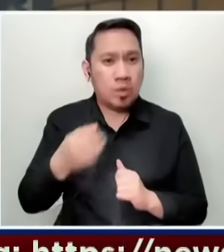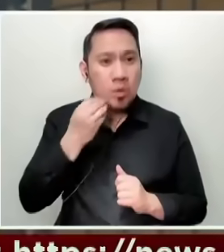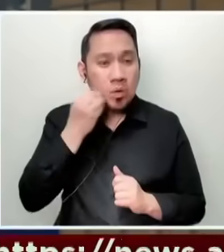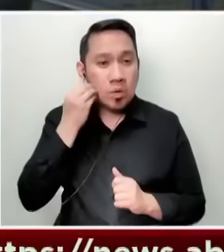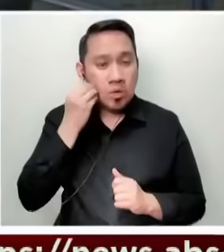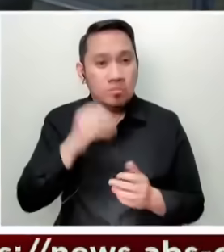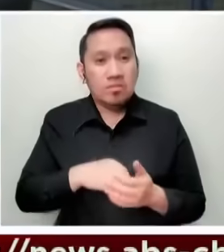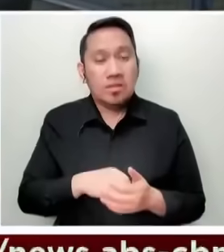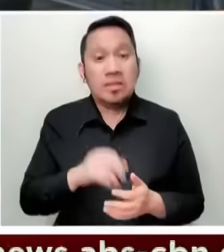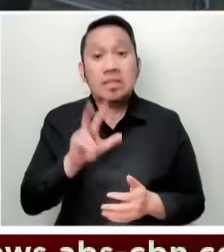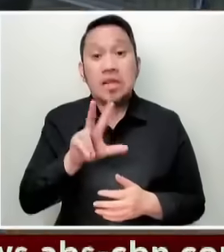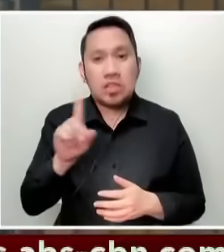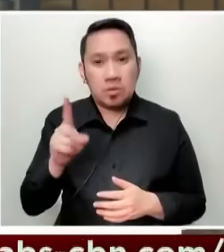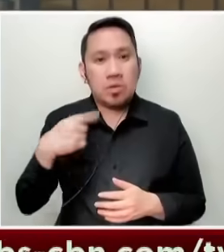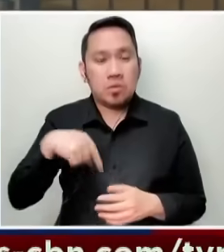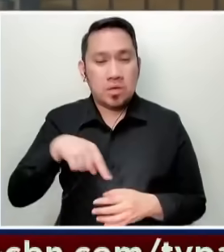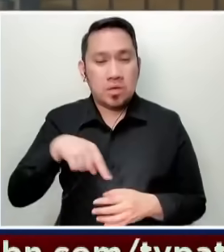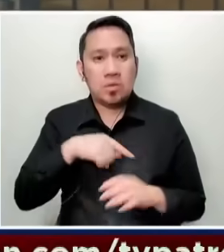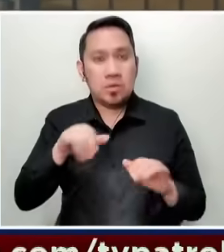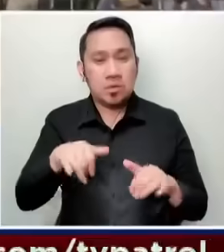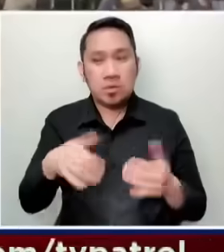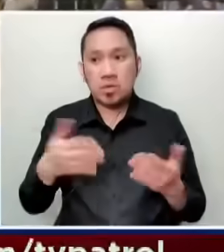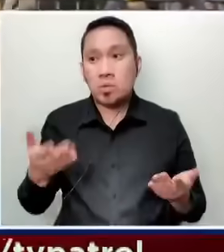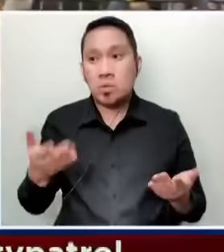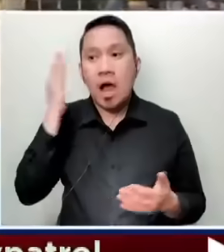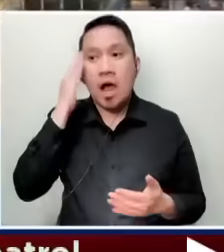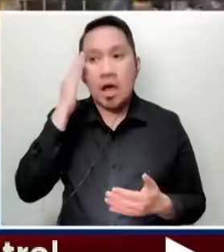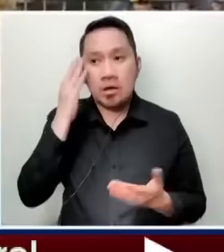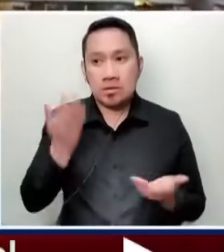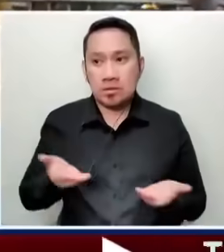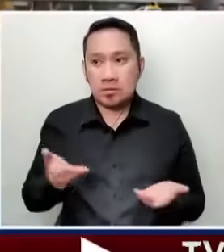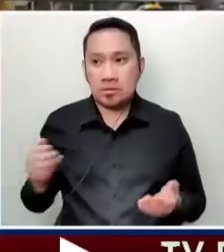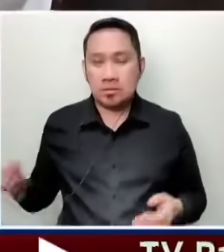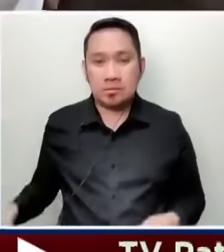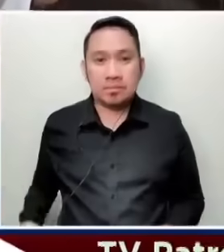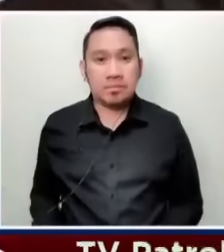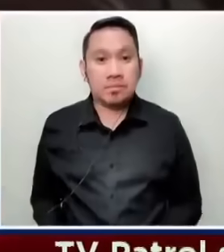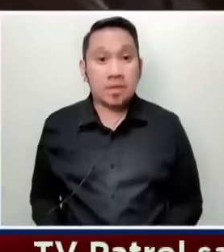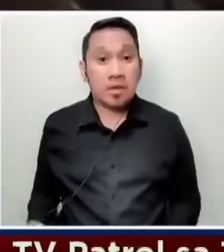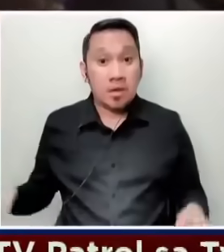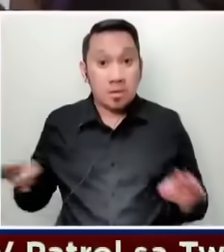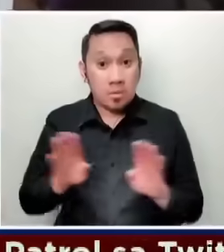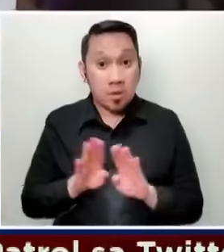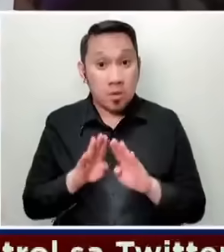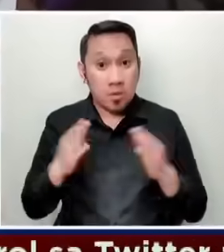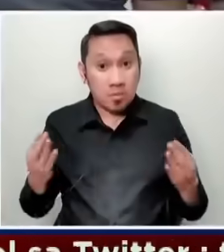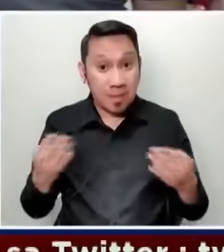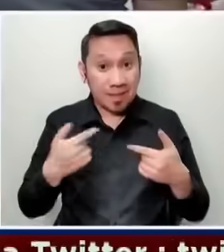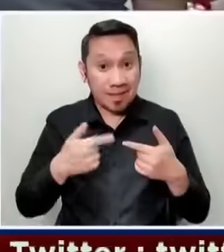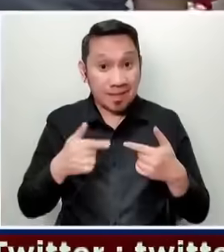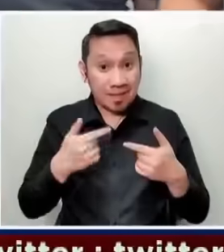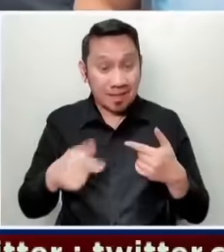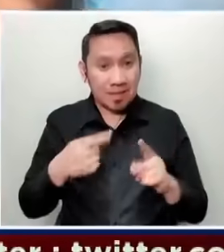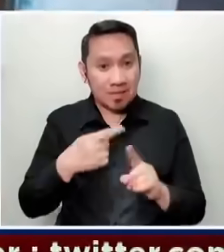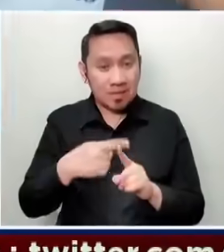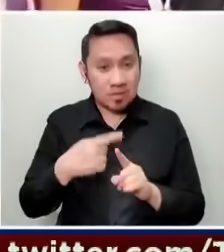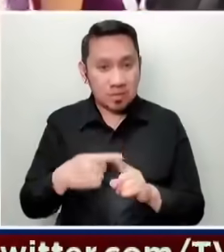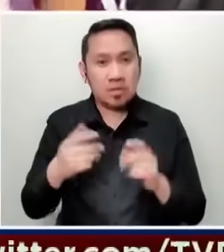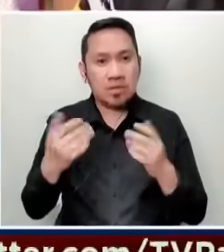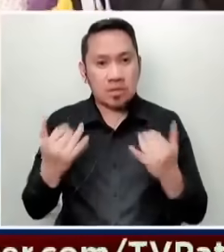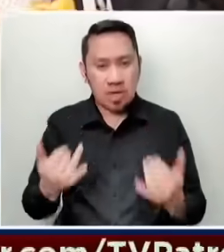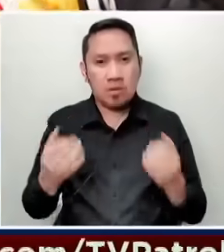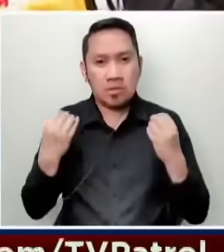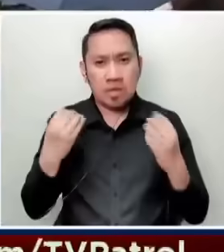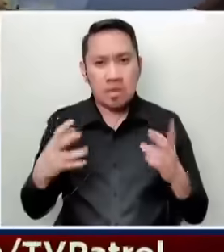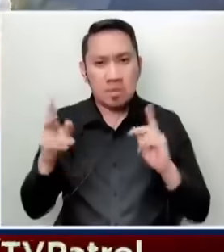31 kami pumunta rito. Dito na lang namin nalaman sa mga gwardiya. Pagbukas ng gate ng sementeryo, wala nang tigil ang pagdating